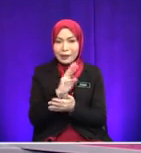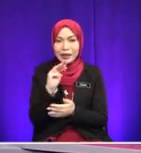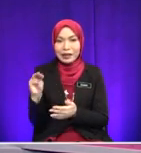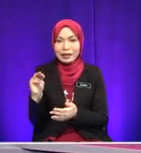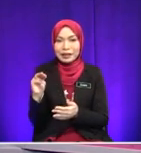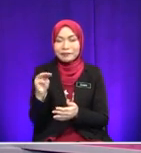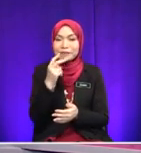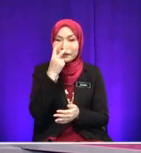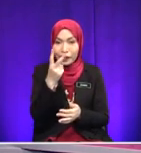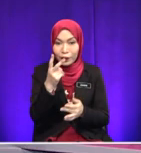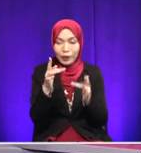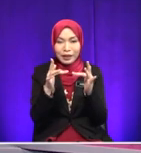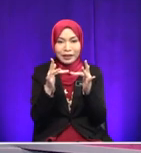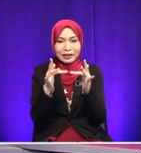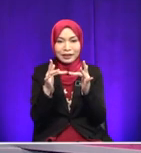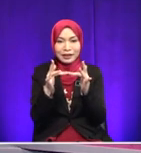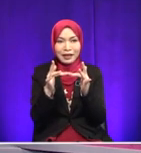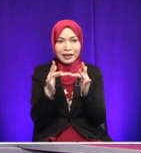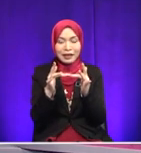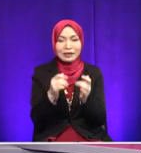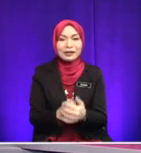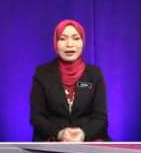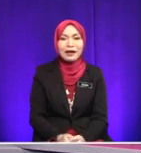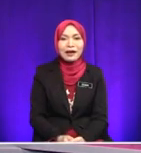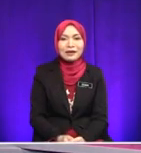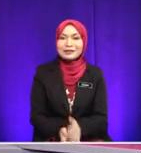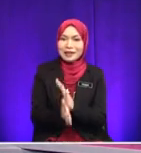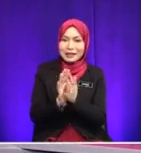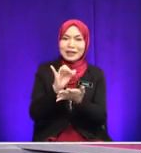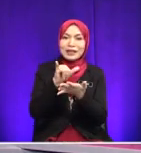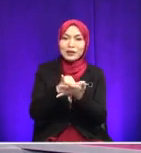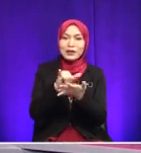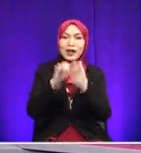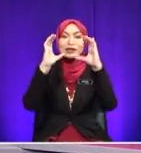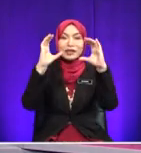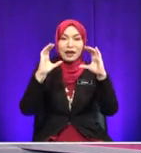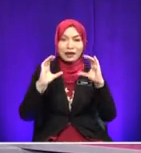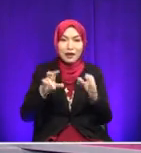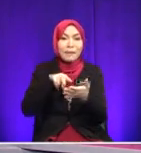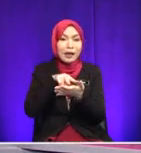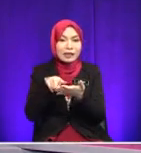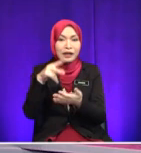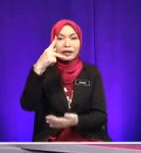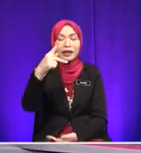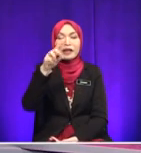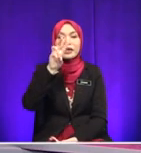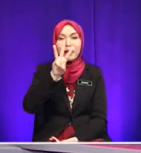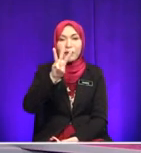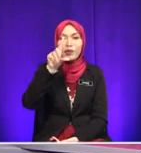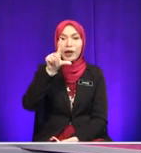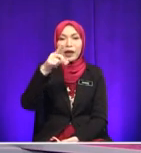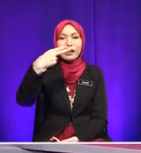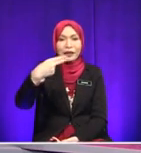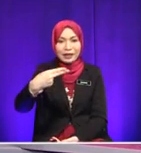internet. Itulah teknik bacaan KWLH dan rumusan yang telah dibentangkan oleh anak murid saya tadi. Jadi